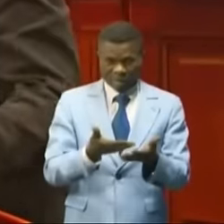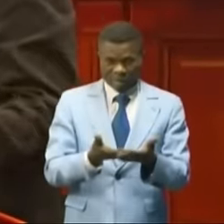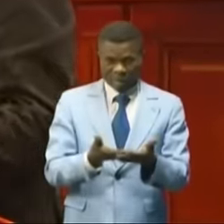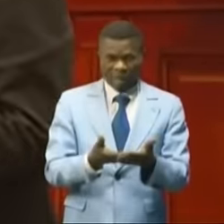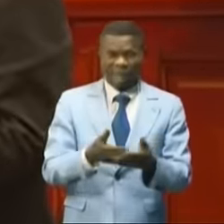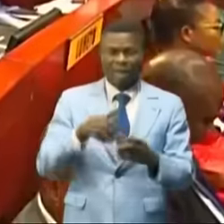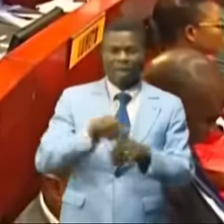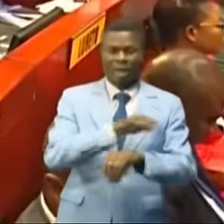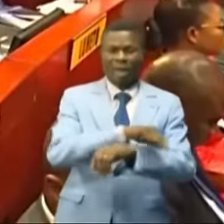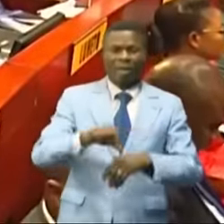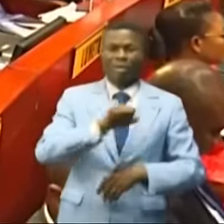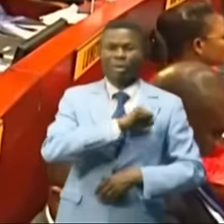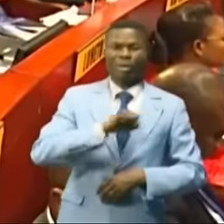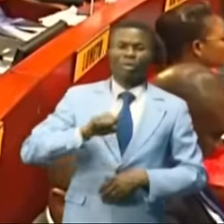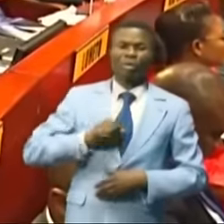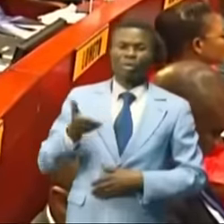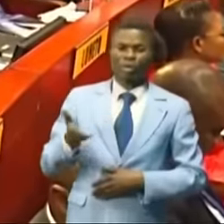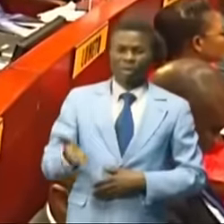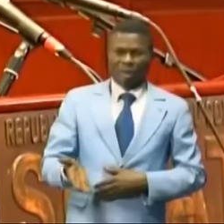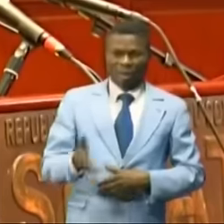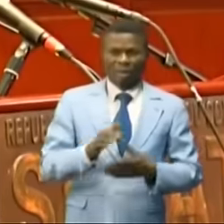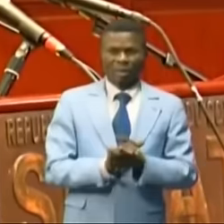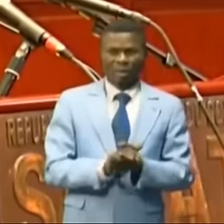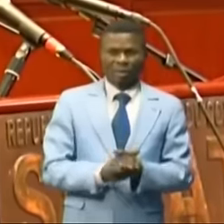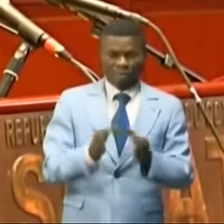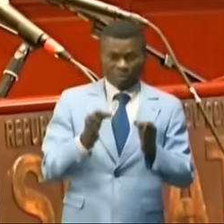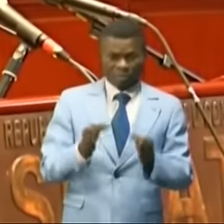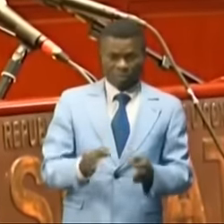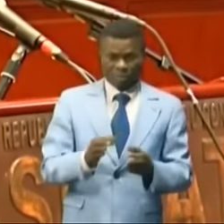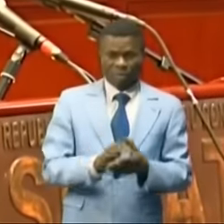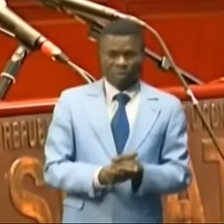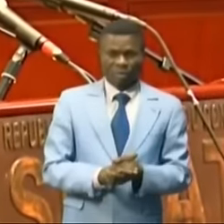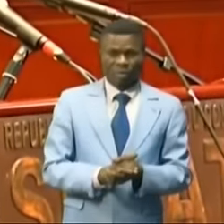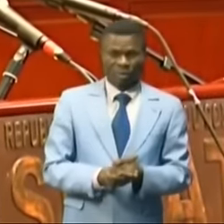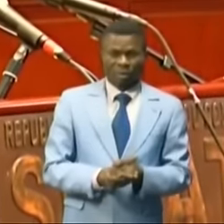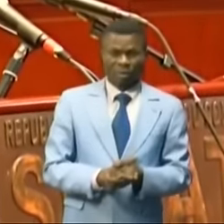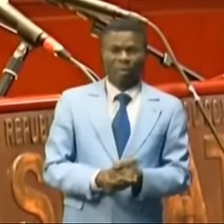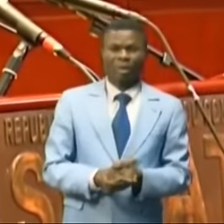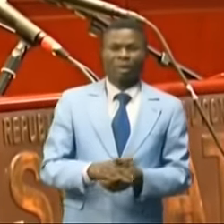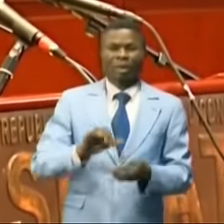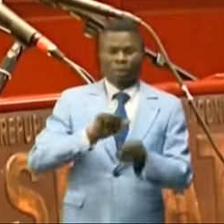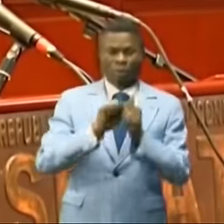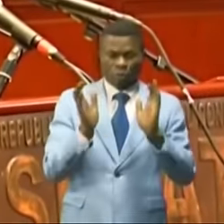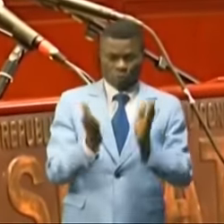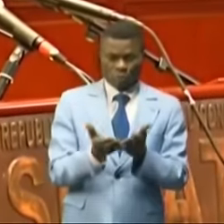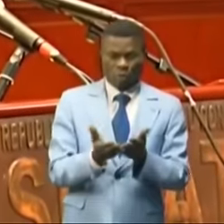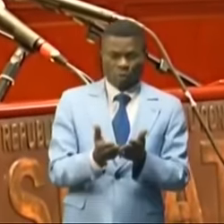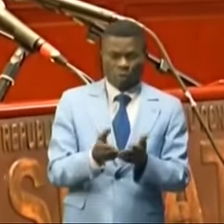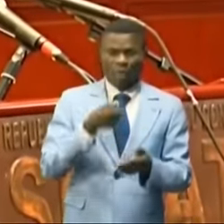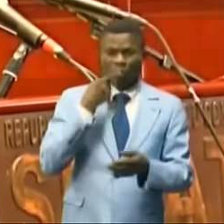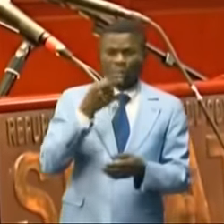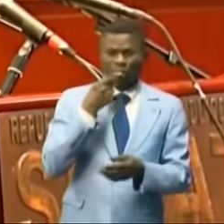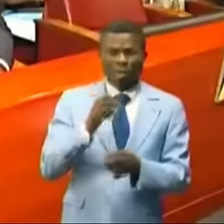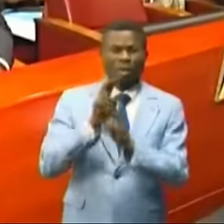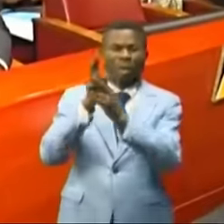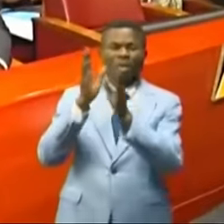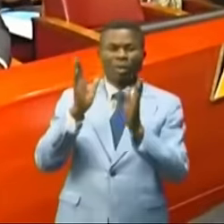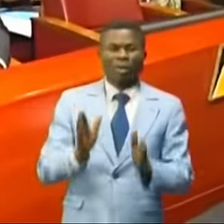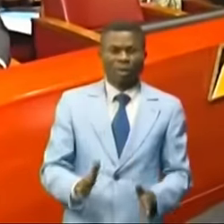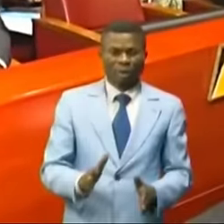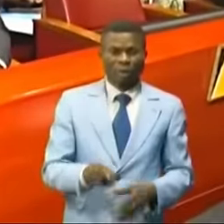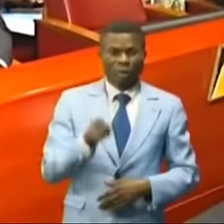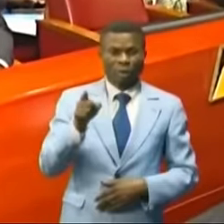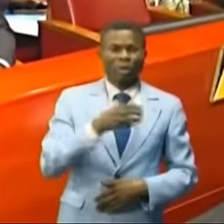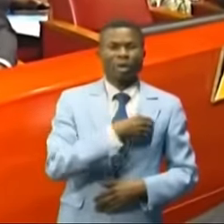l'éponge au profit de la sénatrice Ngudianza Bayoki Sekisula, la seule femme du bureau définitif élu rapporteur.